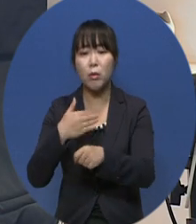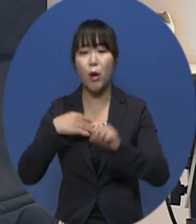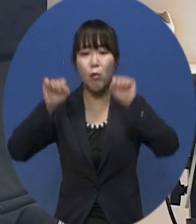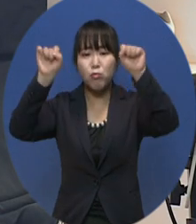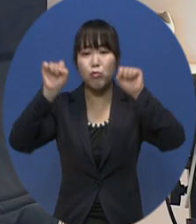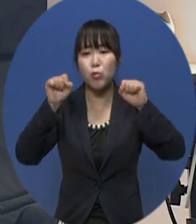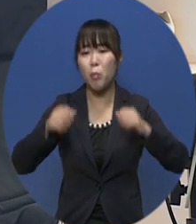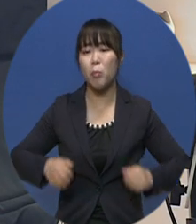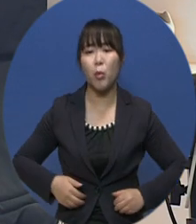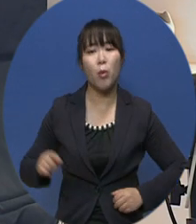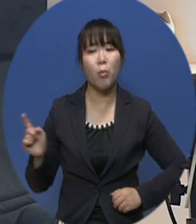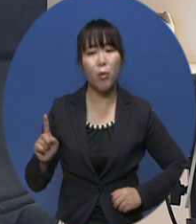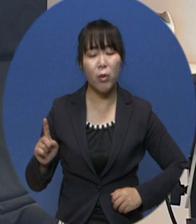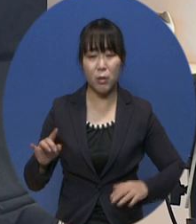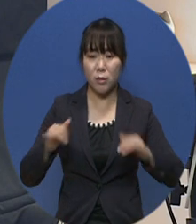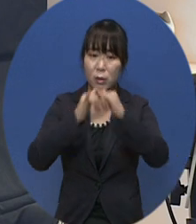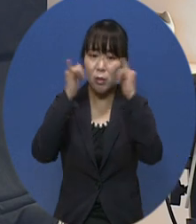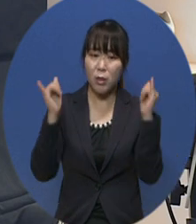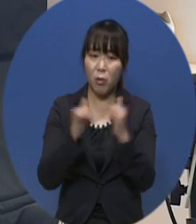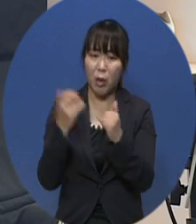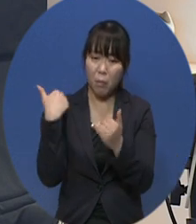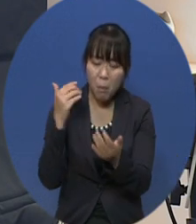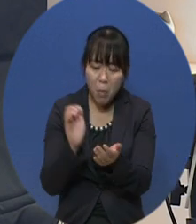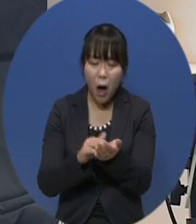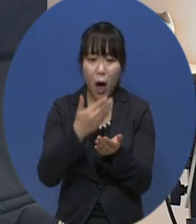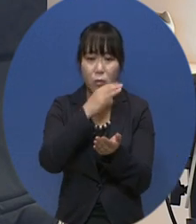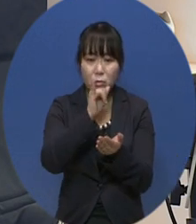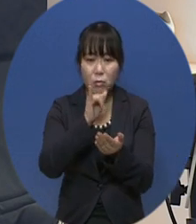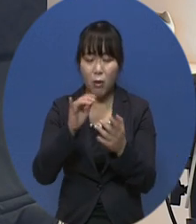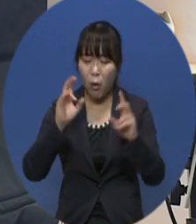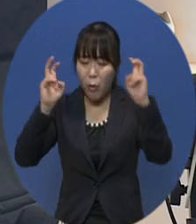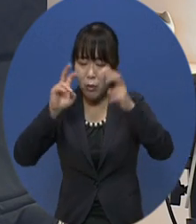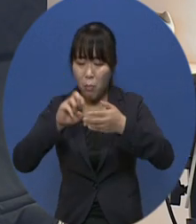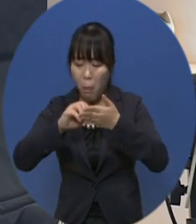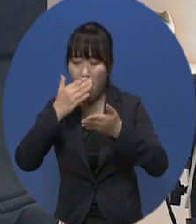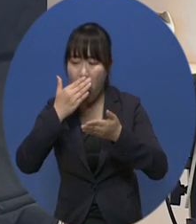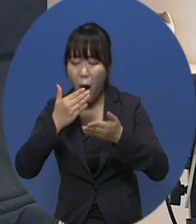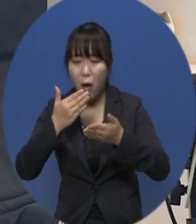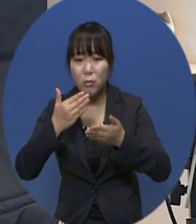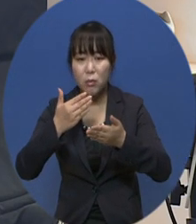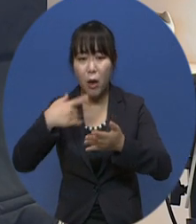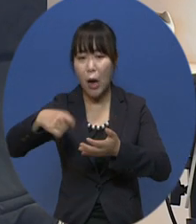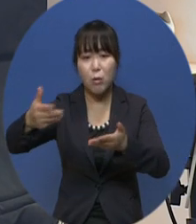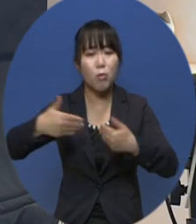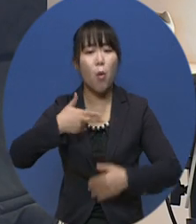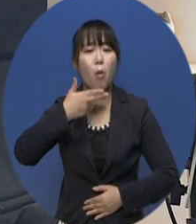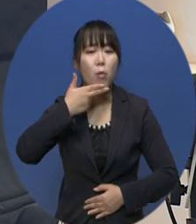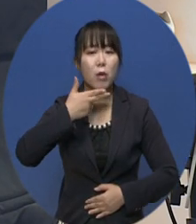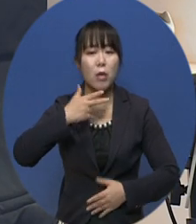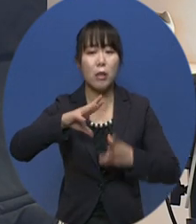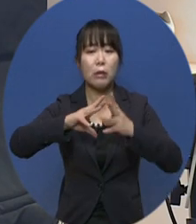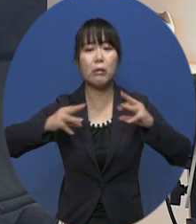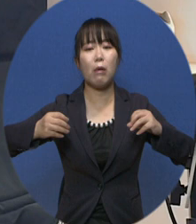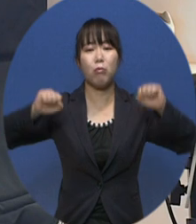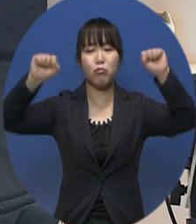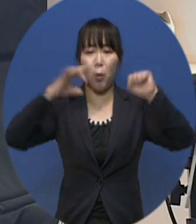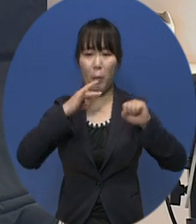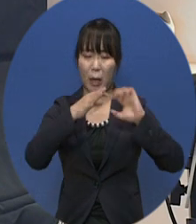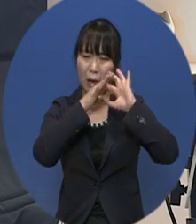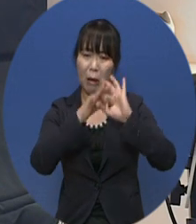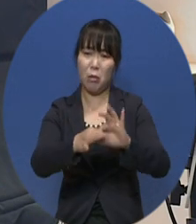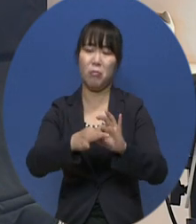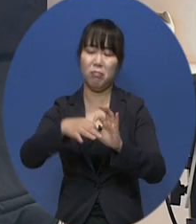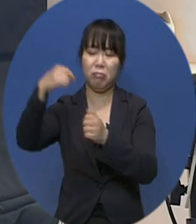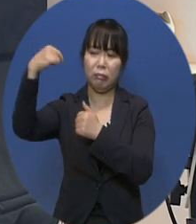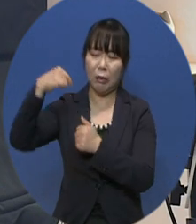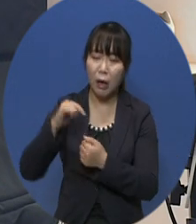운동을 해야 되는 건지 사회를 다시 돌아갈 수 있는지 직장을 다시 갈 수 있는지를 아무도 안 가르쳐주고 네. 근육 운동만 계속 하는